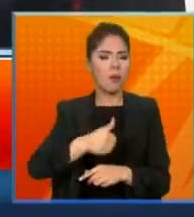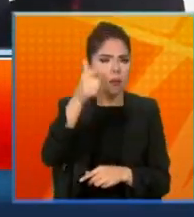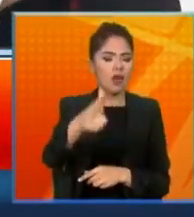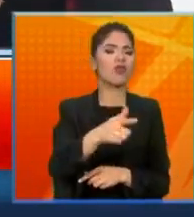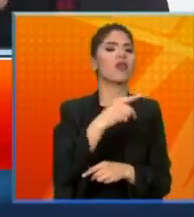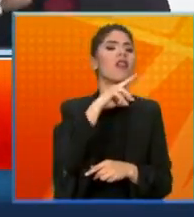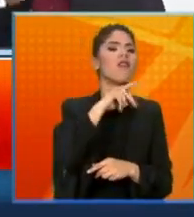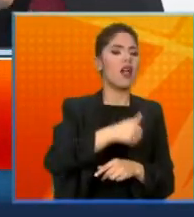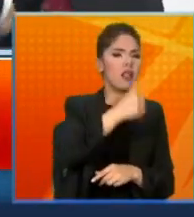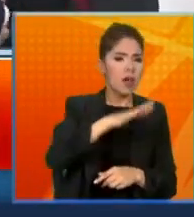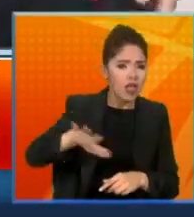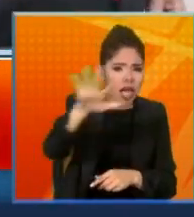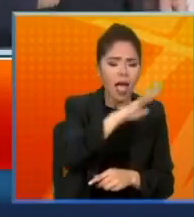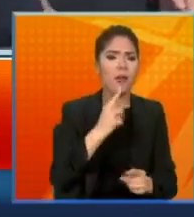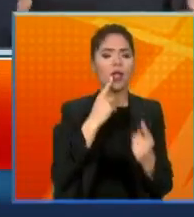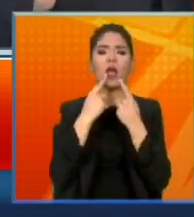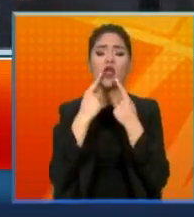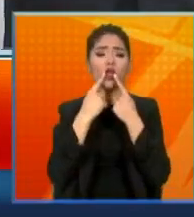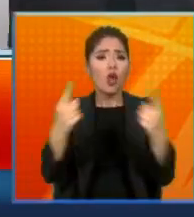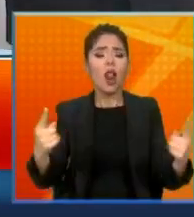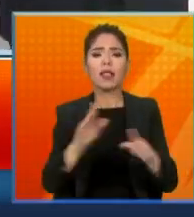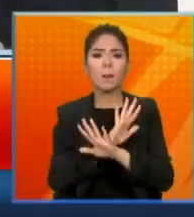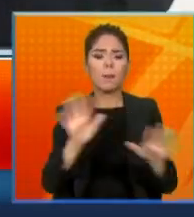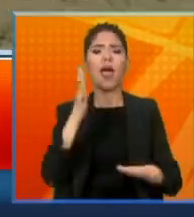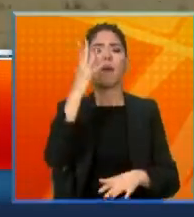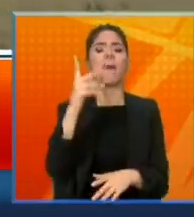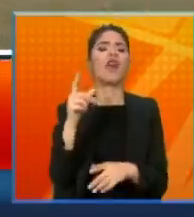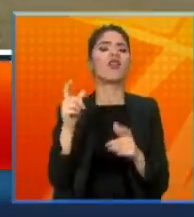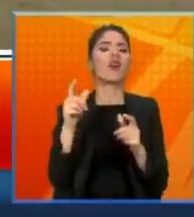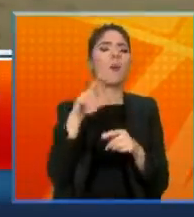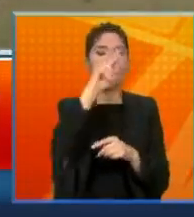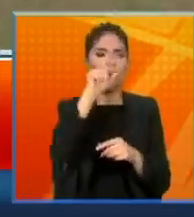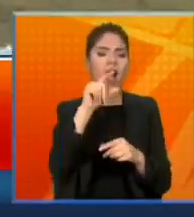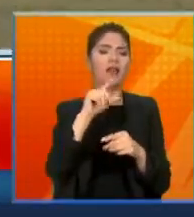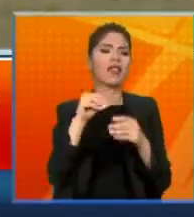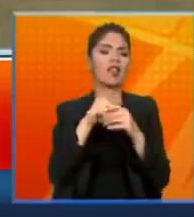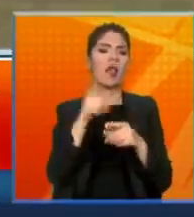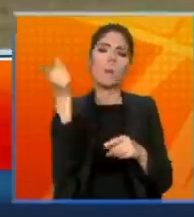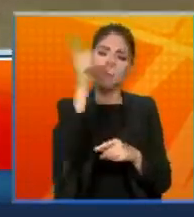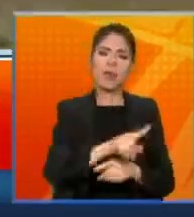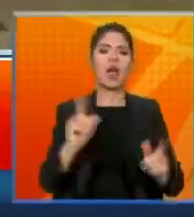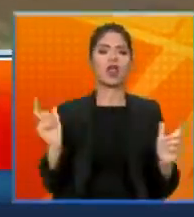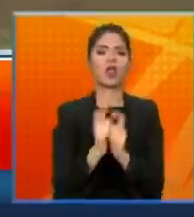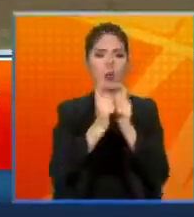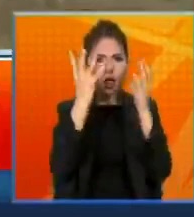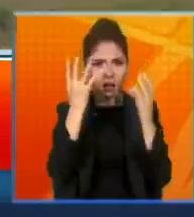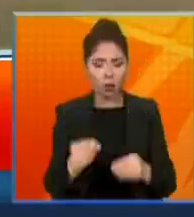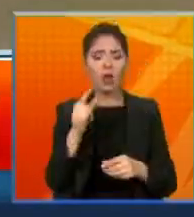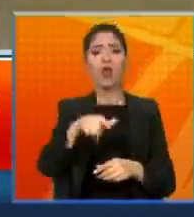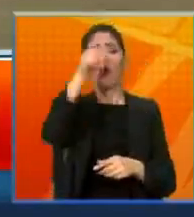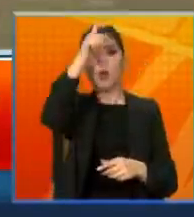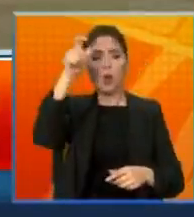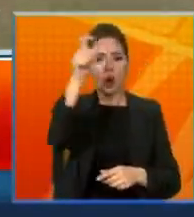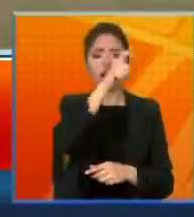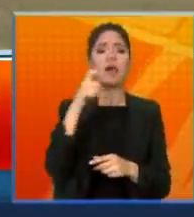Bundan sonraki süreçte 5 Mart'ta tekrar bir araya geleceğiz. İnşallah bu meselede de ülkemizin